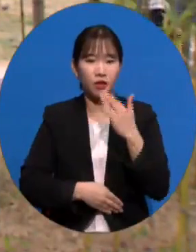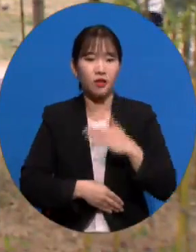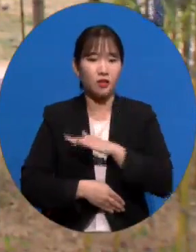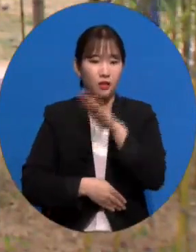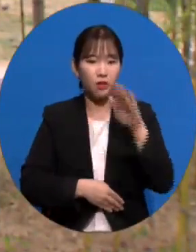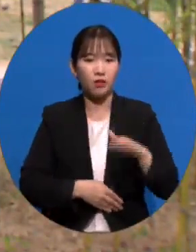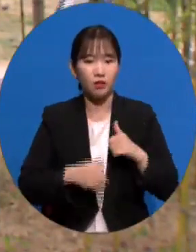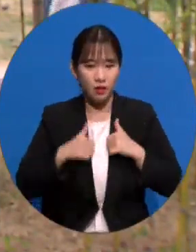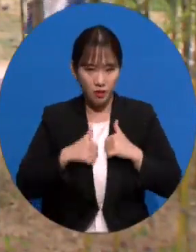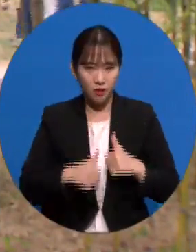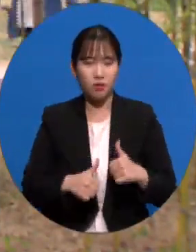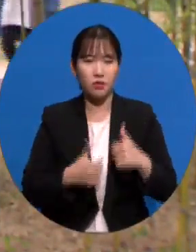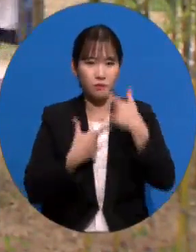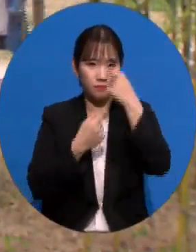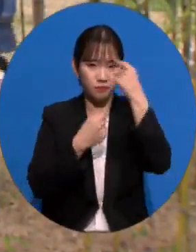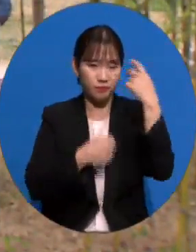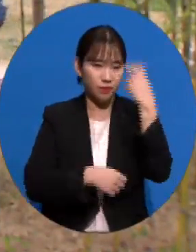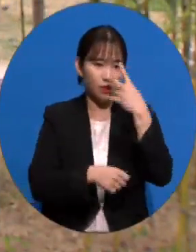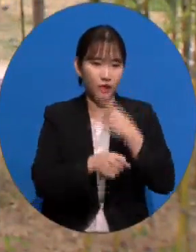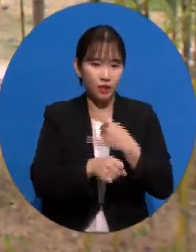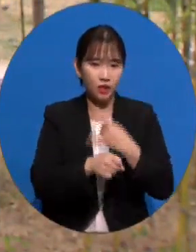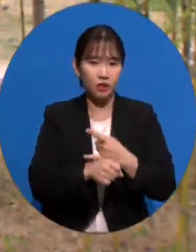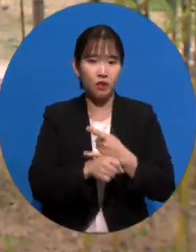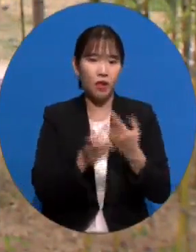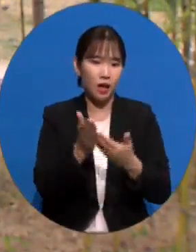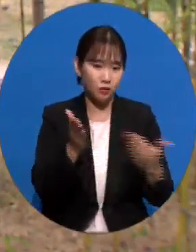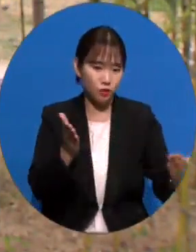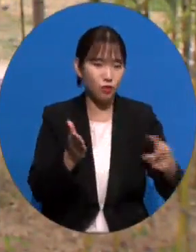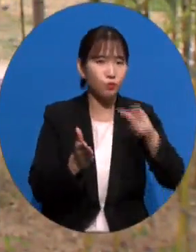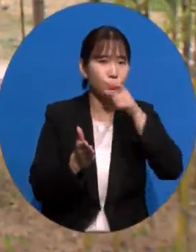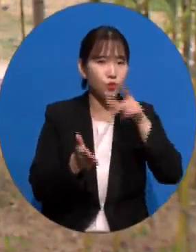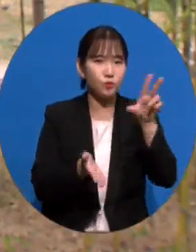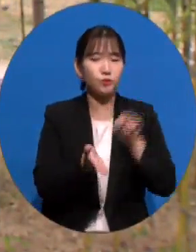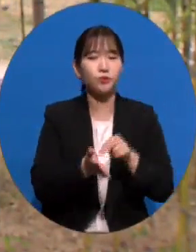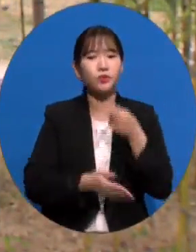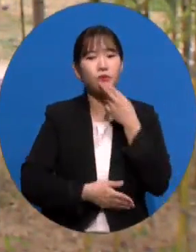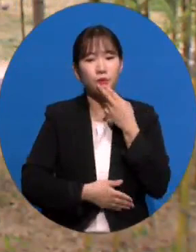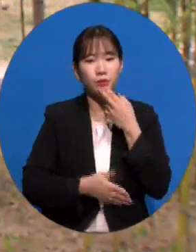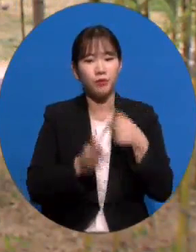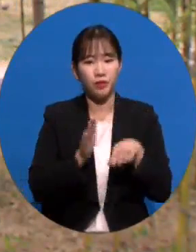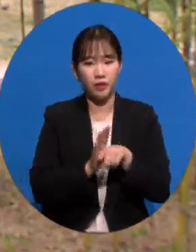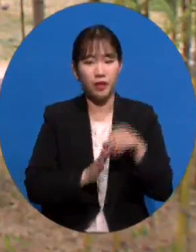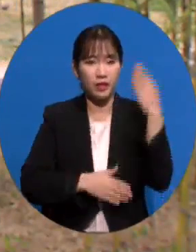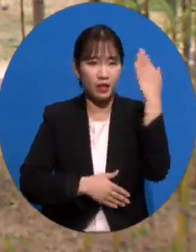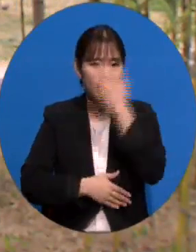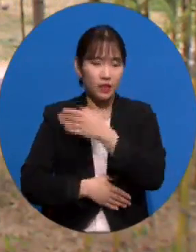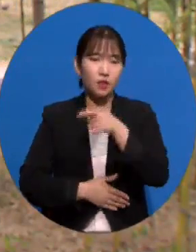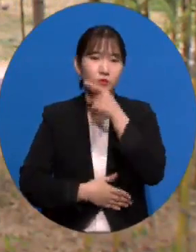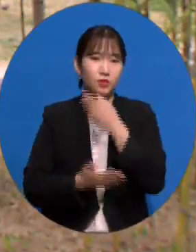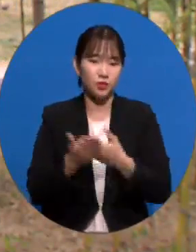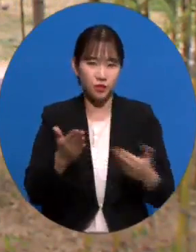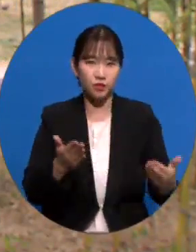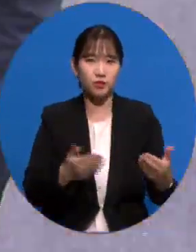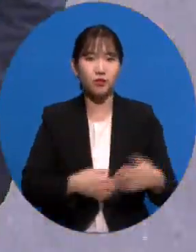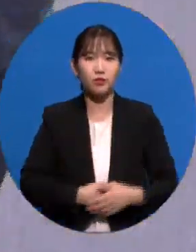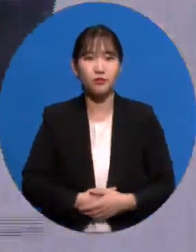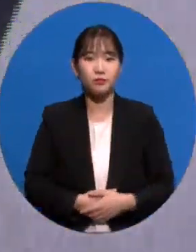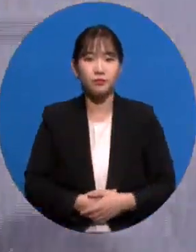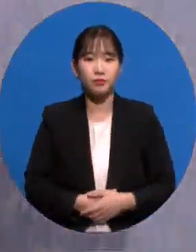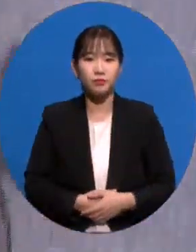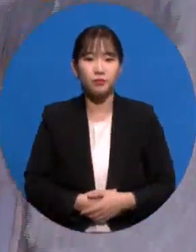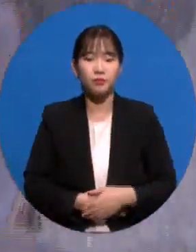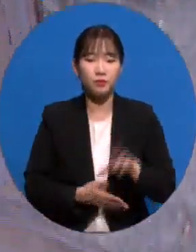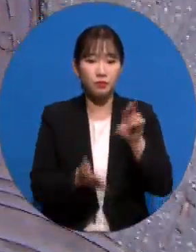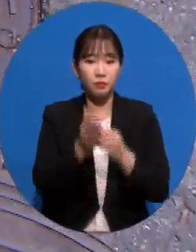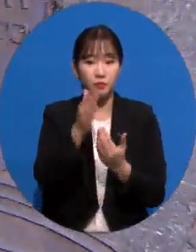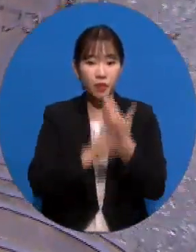성실하게 주기적으로 관리해서 하루 지역 수계에 문제가 없도록 깨끗한 물이 내려가도록.